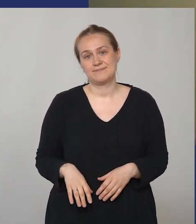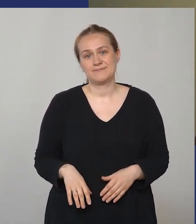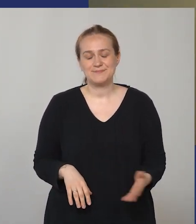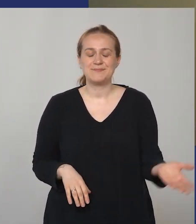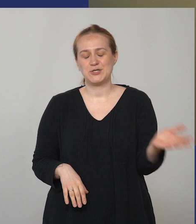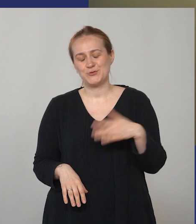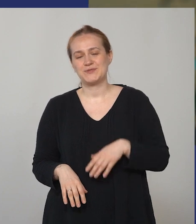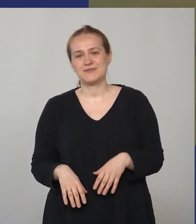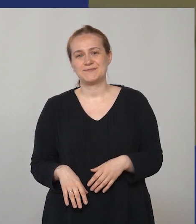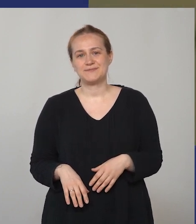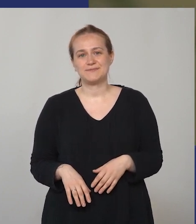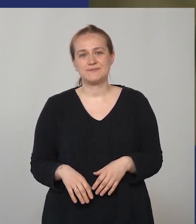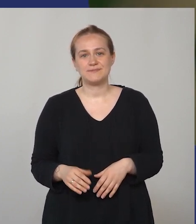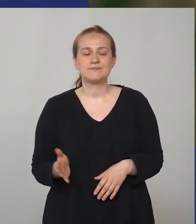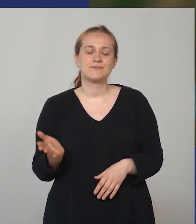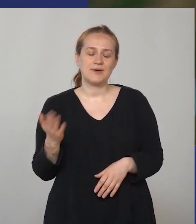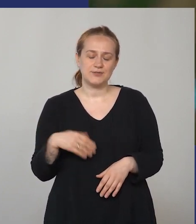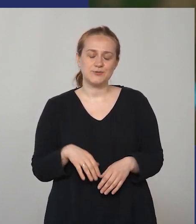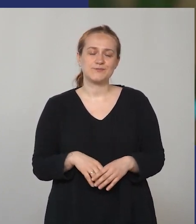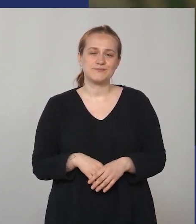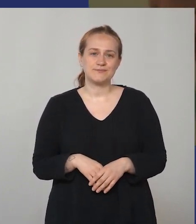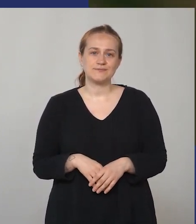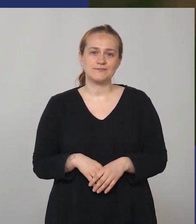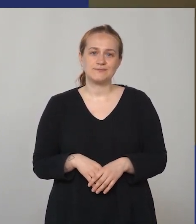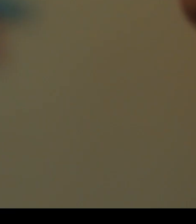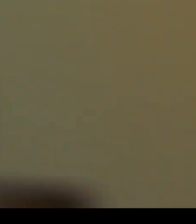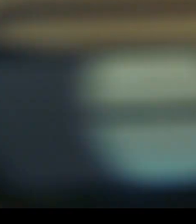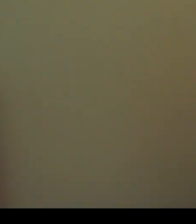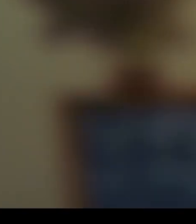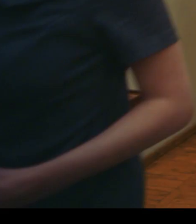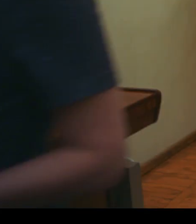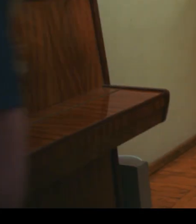Ну, пойдемте. Пойдем.